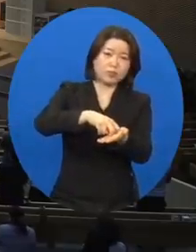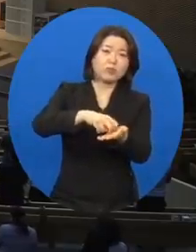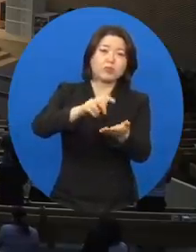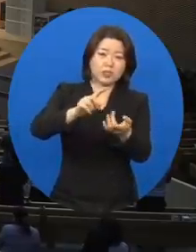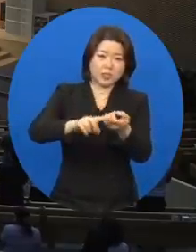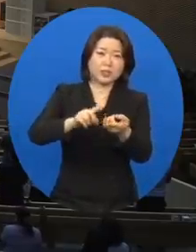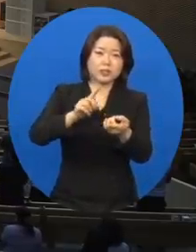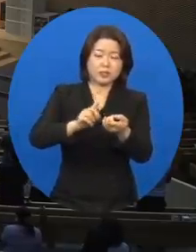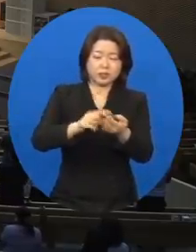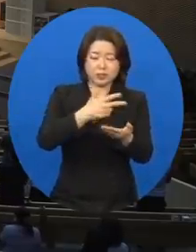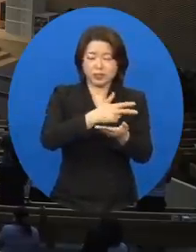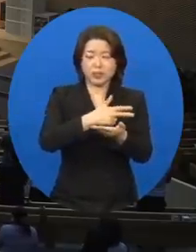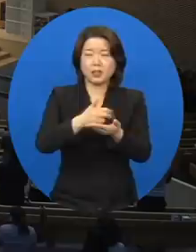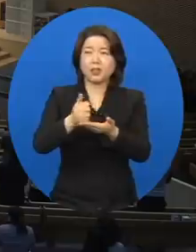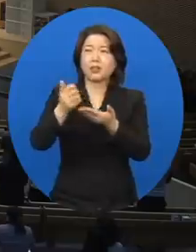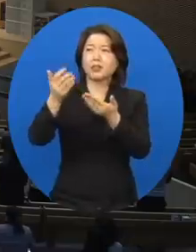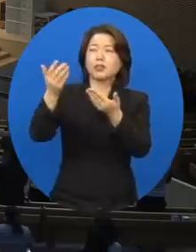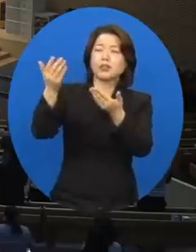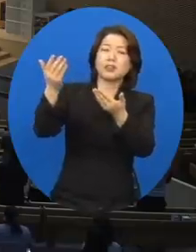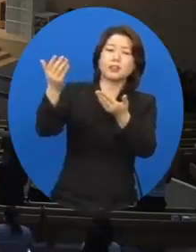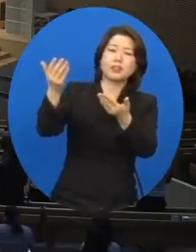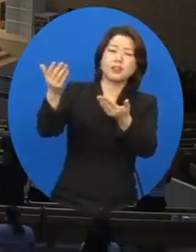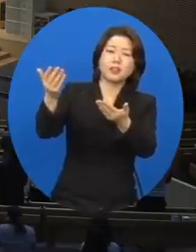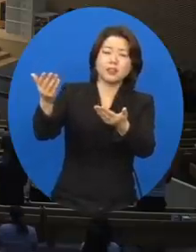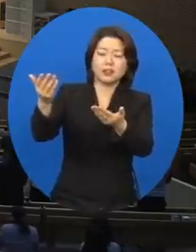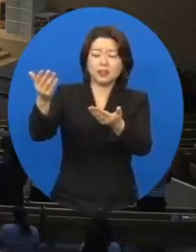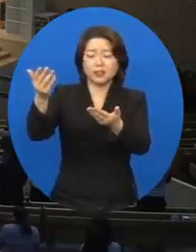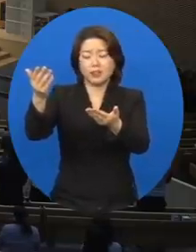무릎으로 주님께